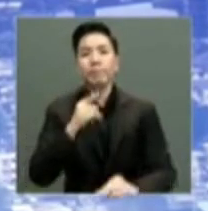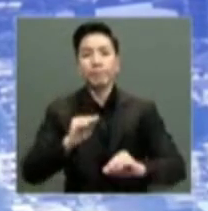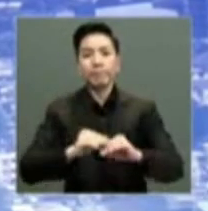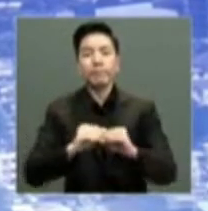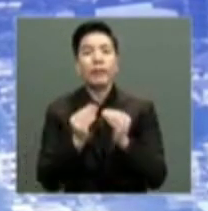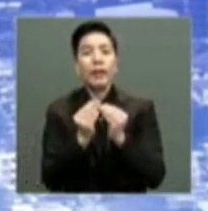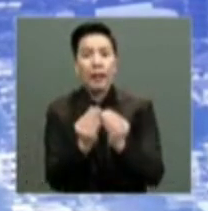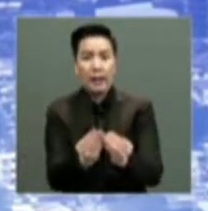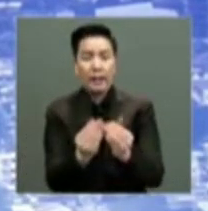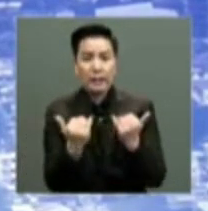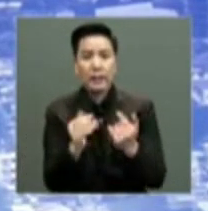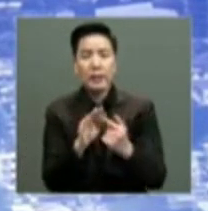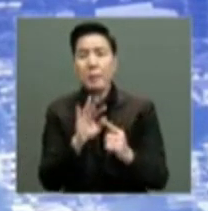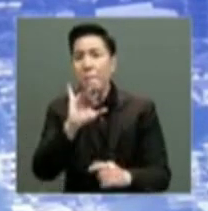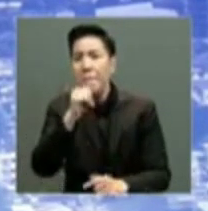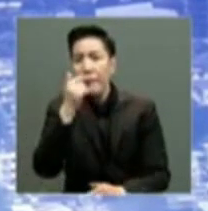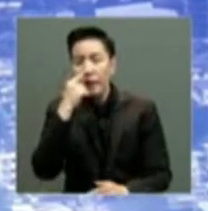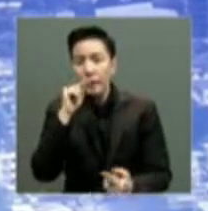เหมือนเดิมนะครับหรือไม่ก็อาจจะต้องให้ทางกระทรวงสาธารณสุขนะครับเพราะมันย่อยมาเป็นรายบุคคลนักหนาเนี่ยจะเยอะซึ่งจะมีการแถลงข่าวในช่วงตอนบ่ายเลี้ยงหลายถ้าสื่อมวลชนต้องการที่จะทราบในรายละเอียดก็ทางกระทรวงสาธารณสุขจะรับช่วงต่อไปจากผมอีกทีแล้วกันนะครับเป็นไงตั้งแต่ครับสิ่งนี้ที่จะพูดภาพกว้างประชาชนที่มาใช้บริการขสมกและสงสัยว่าฉันก็นั่งรถของเขาด้วยเนี่ยจะทำยังไงอันนี้น่าจะเป็นประโยชน์มากกว่าก็ตอบท่านได้ง่ายๆนะครับว่าถ้าท่านเพียงสงสัยและมีอาการขึ้นมาแล้วเข้าได้กับคำว่ากลุ่มที่ที่มีความเสี่ยงที่ผมว่าเนี่ยไปขอตรวจเลยครับรีบไปเลยนะครับแล้วถ้ามีไอมีไข้มีอะไรหมายอาการหอบเหนื่อยแล้วบอกว่าเนี่ยฉันสงสัยว่าว่านั่งกับคนเนี้ยขึ้นมาก็ได้เลยครับการกรวยก็จะเกิดขึ้นแล้วก็จะช่วยท่านให้ท่านปลอดภัยเพราะฉะนั้นจะมีจำนวนอะไรอย่างไรเท่าไหร่นะครับก็ต่างการทาง